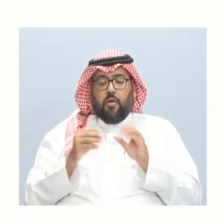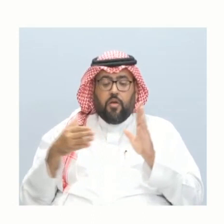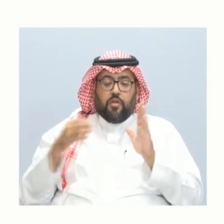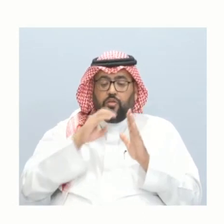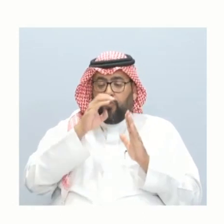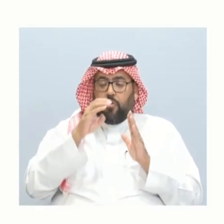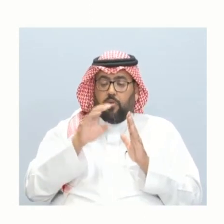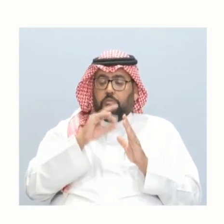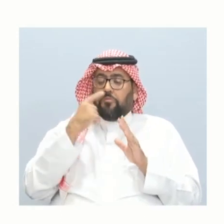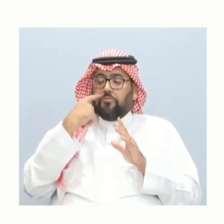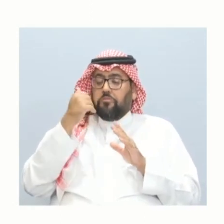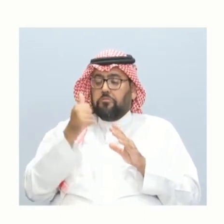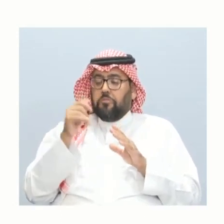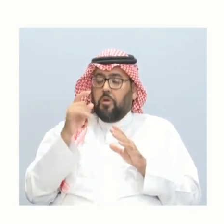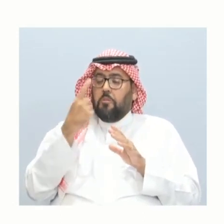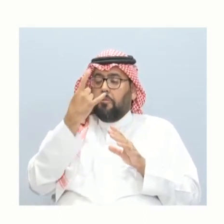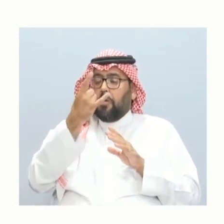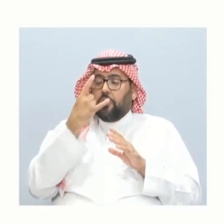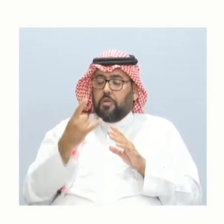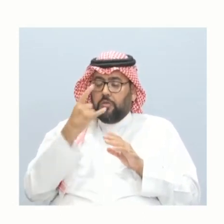تكون الاجابه كامله وصحيحه